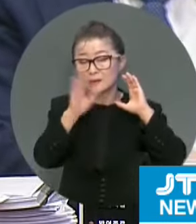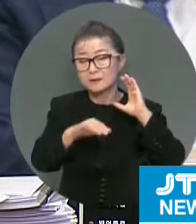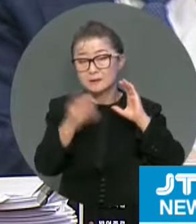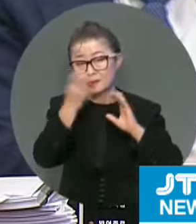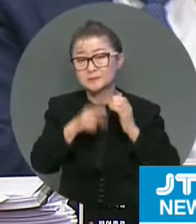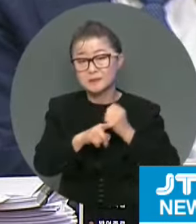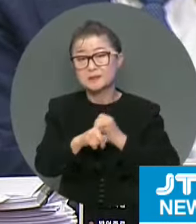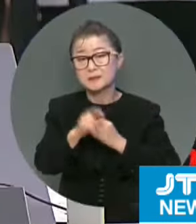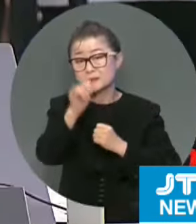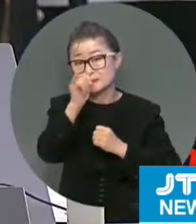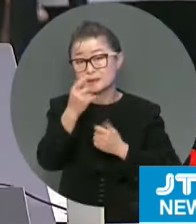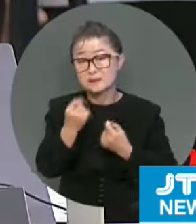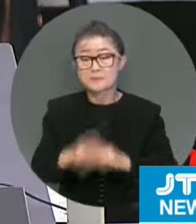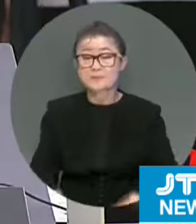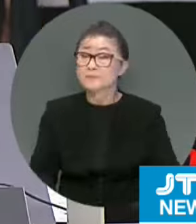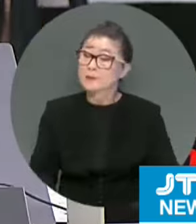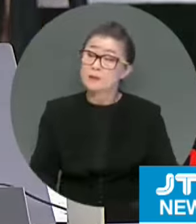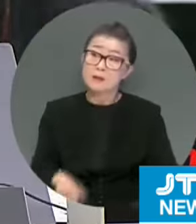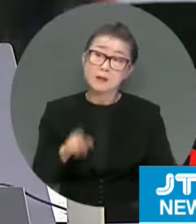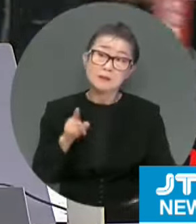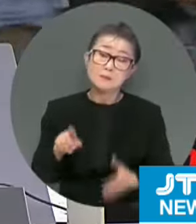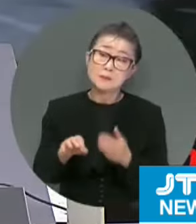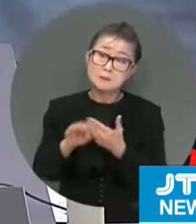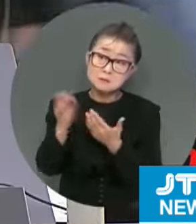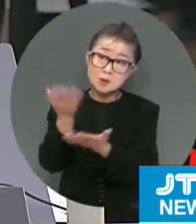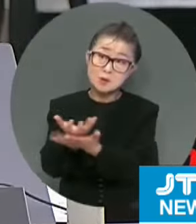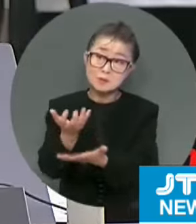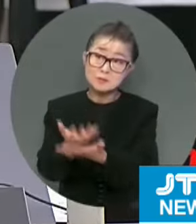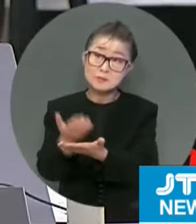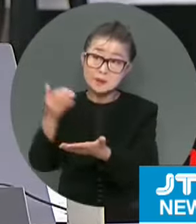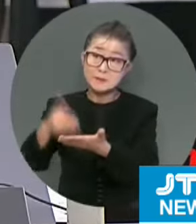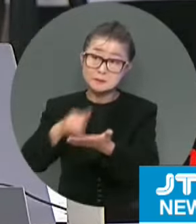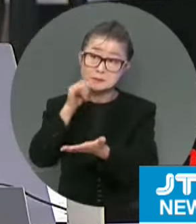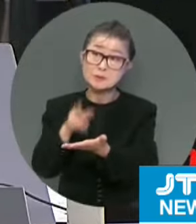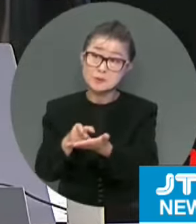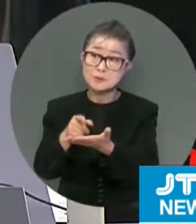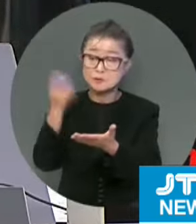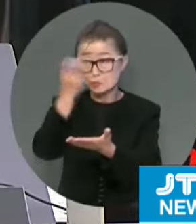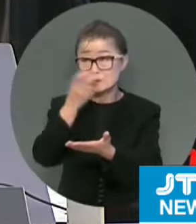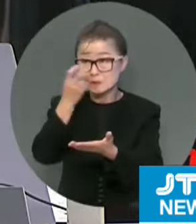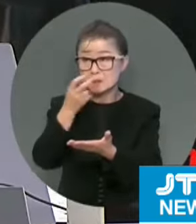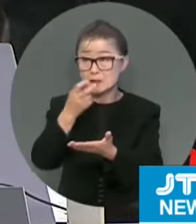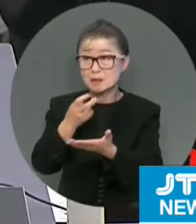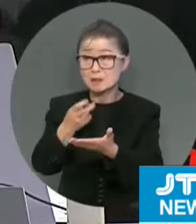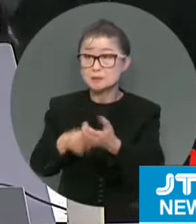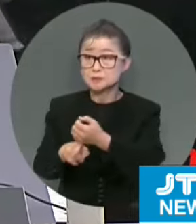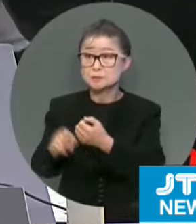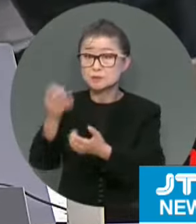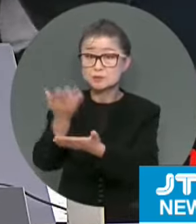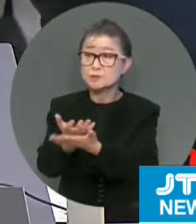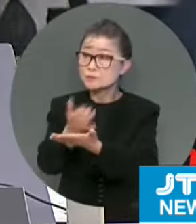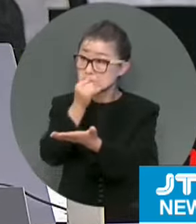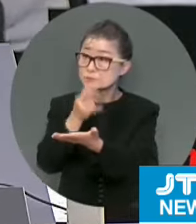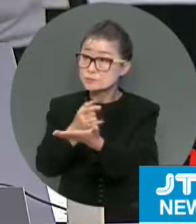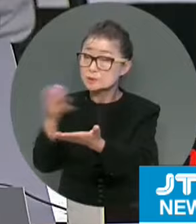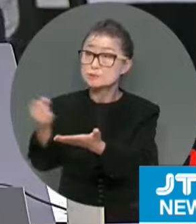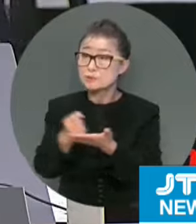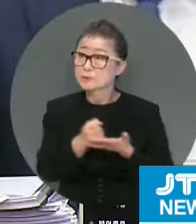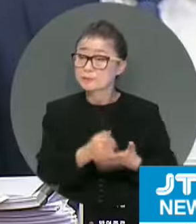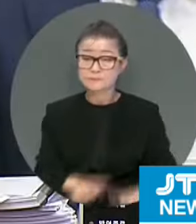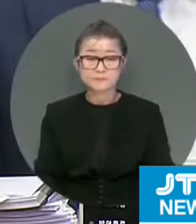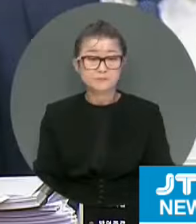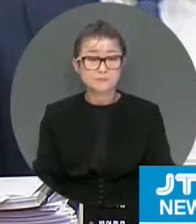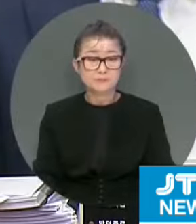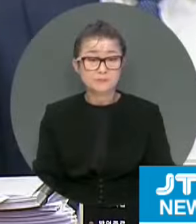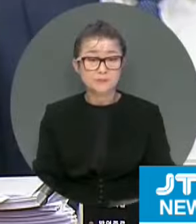네. 그러면 이것이 서류로 남아있을 거 아닙니까? 조사한 것이. 그걸 제출해 주십시기 바랍니다. 그 조사를 서류로